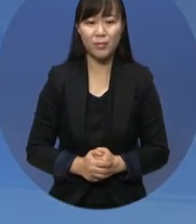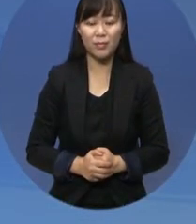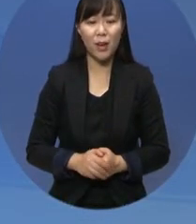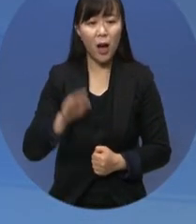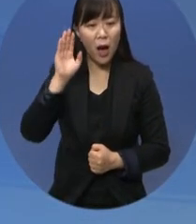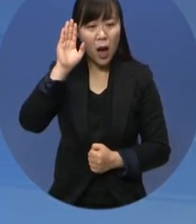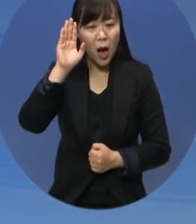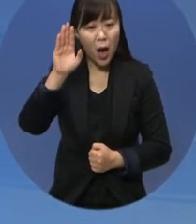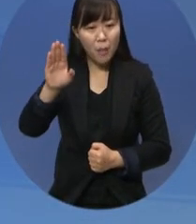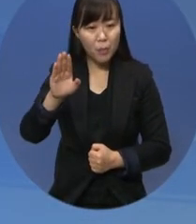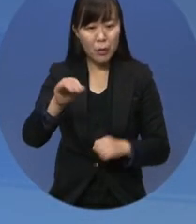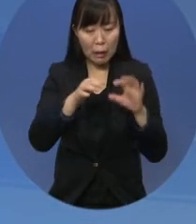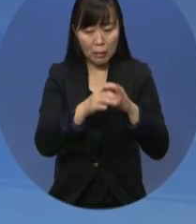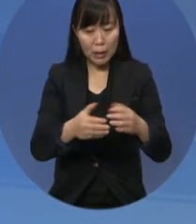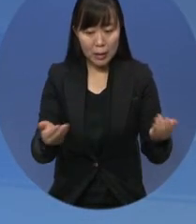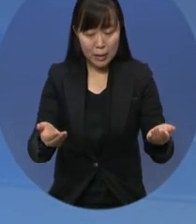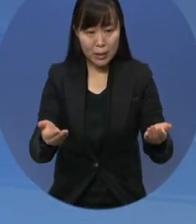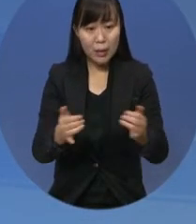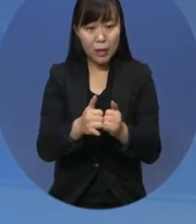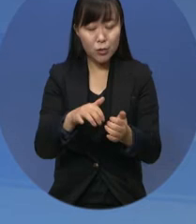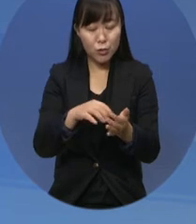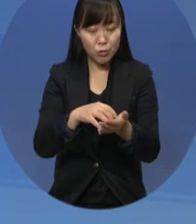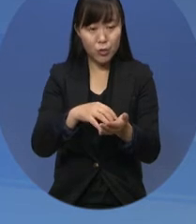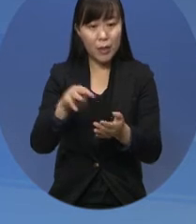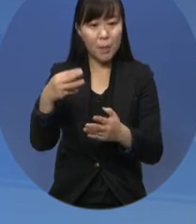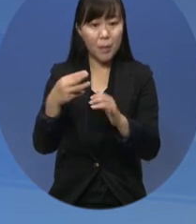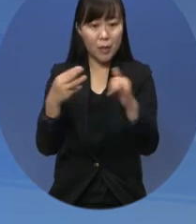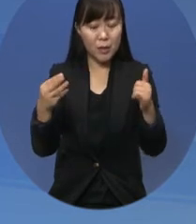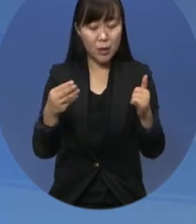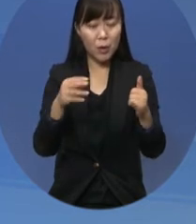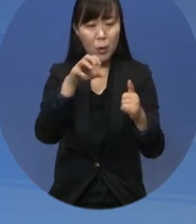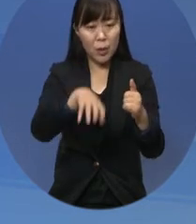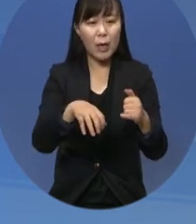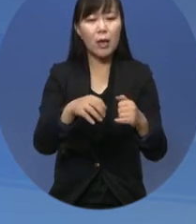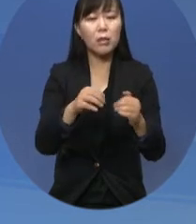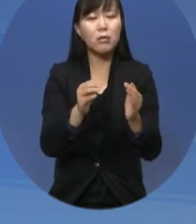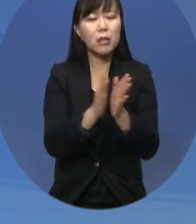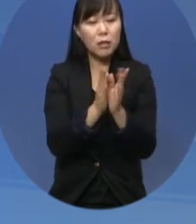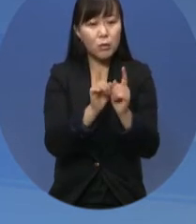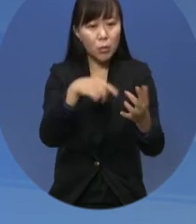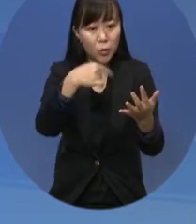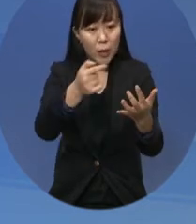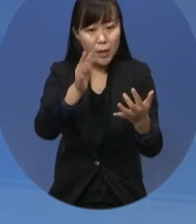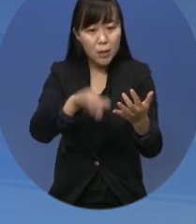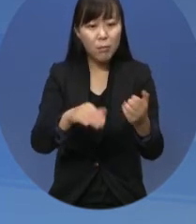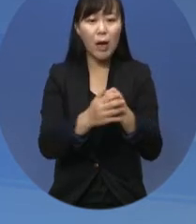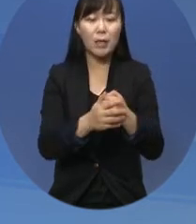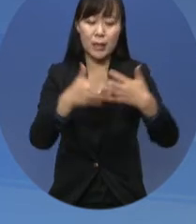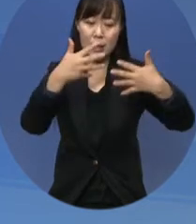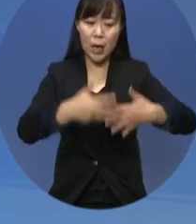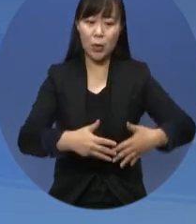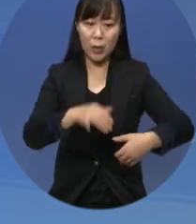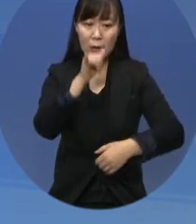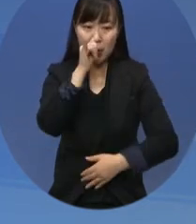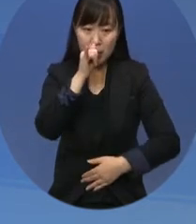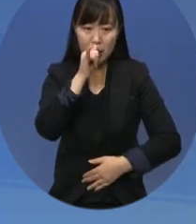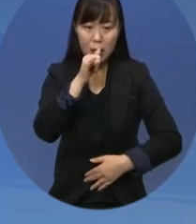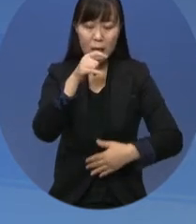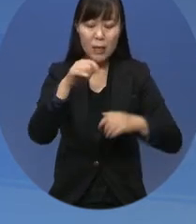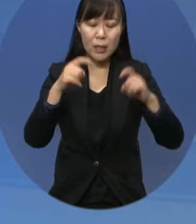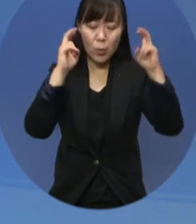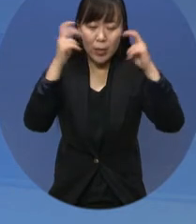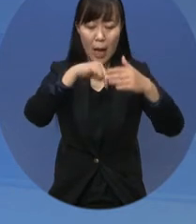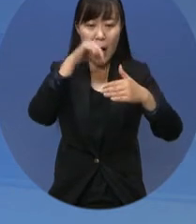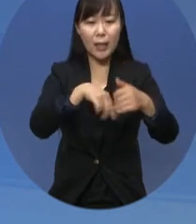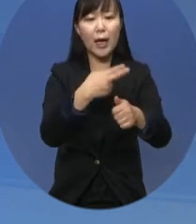앞으로 상시 근로자 300인 이상 사업주는 자체 교육을 실시하더라도 일정 자격 요건을 갖춘 사내 강사를